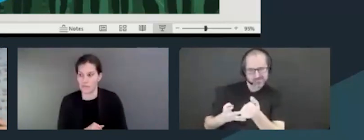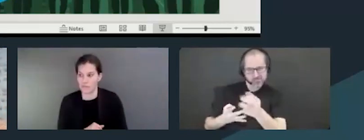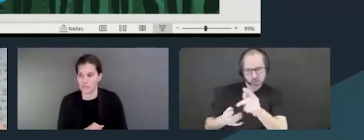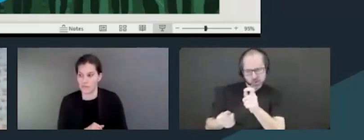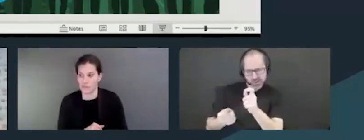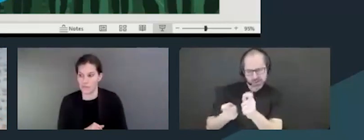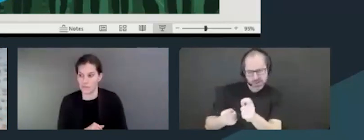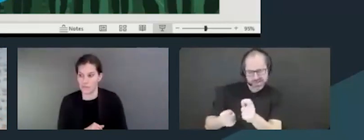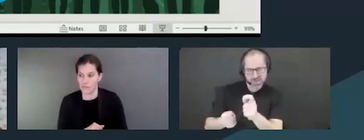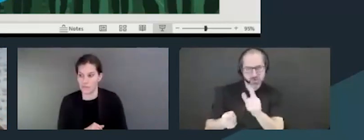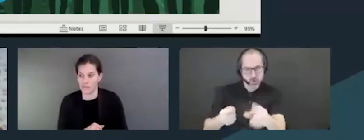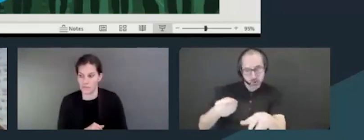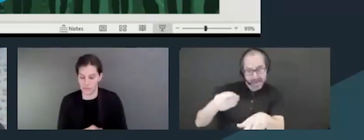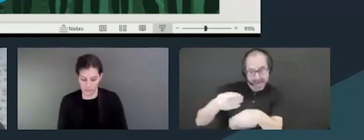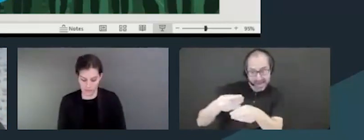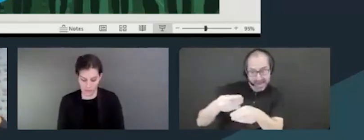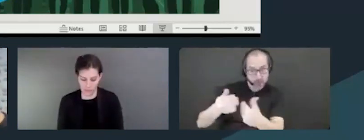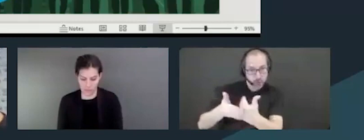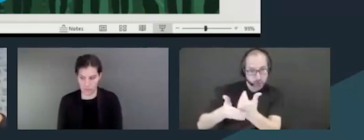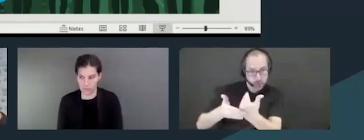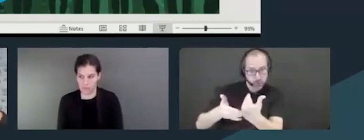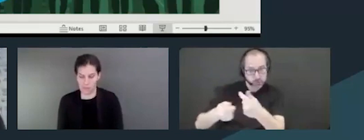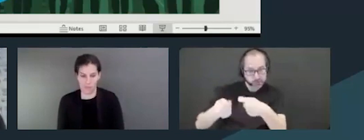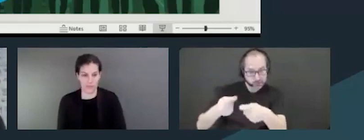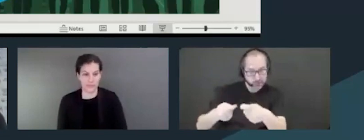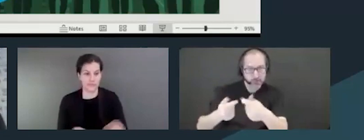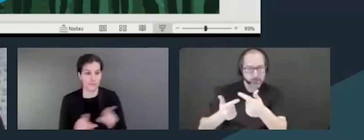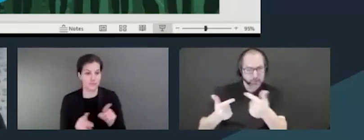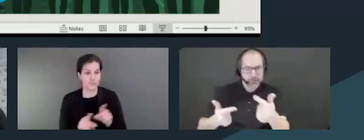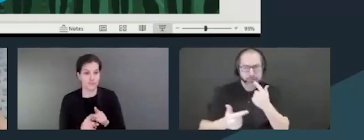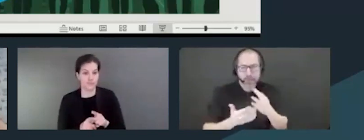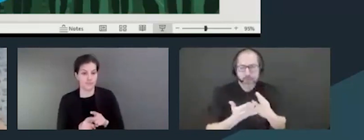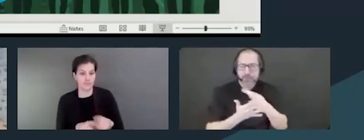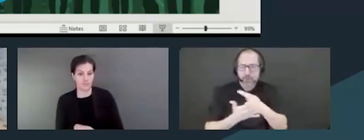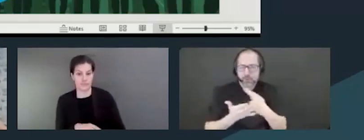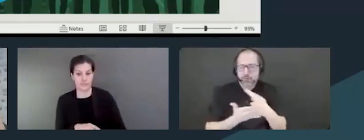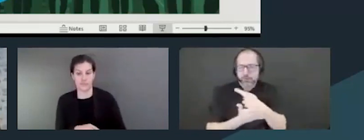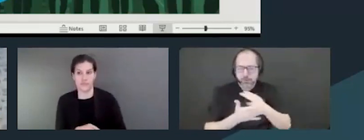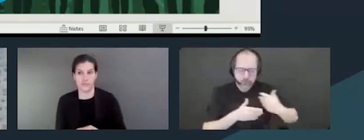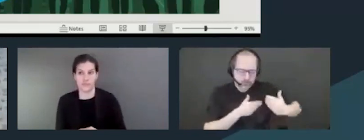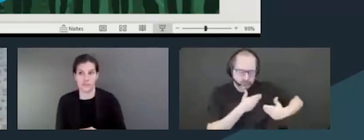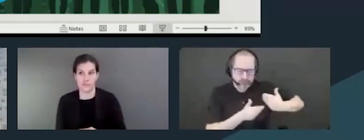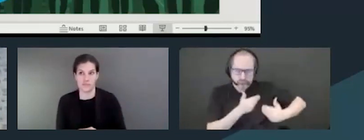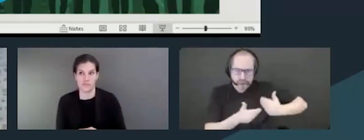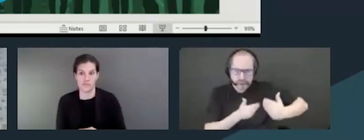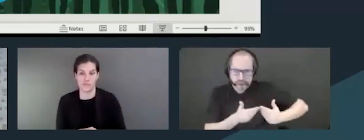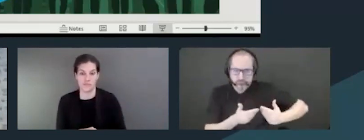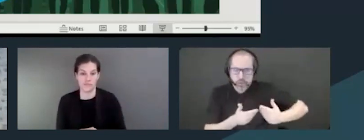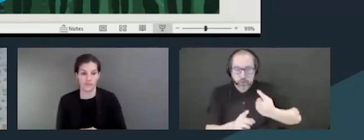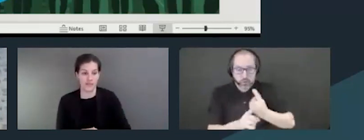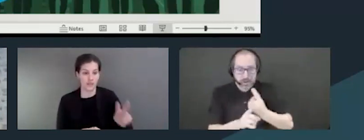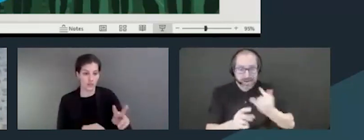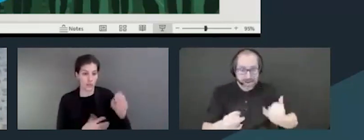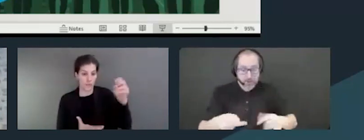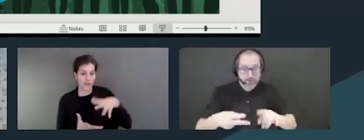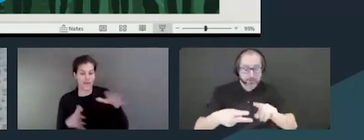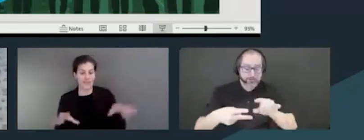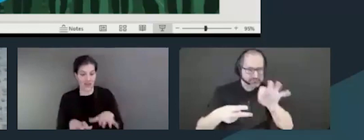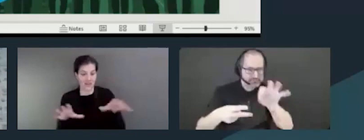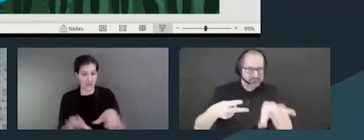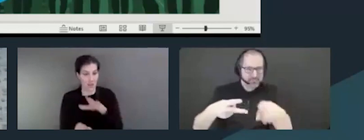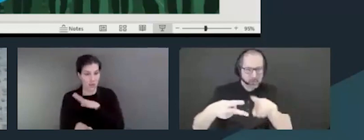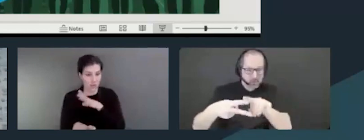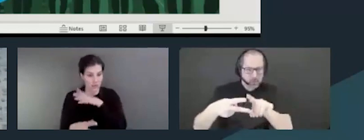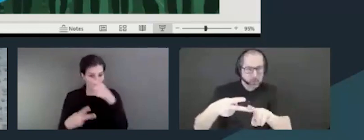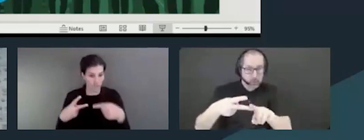ils peuvent être utiles dans des situations où on est en train d'appuyer ou de soutenir ces nouveaux